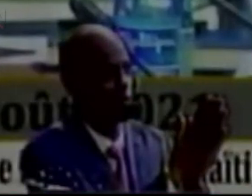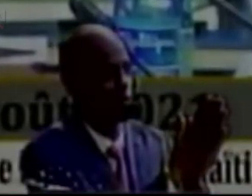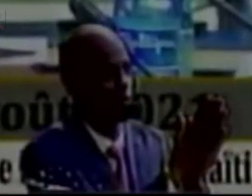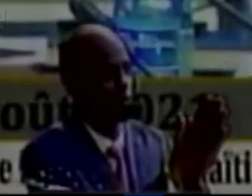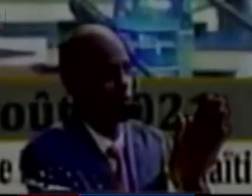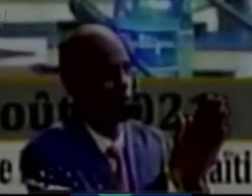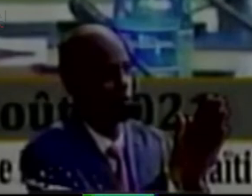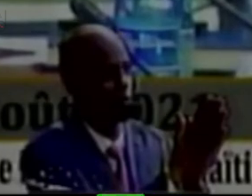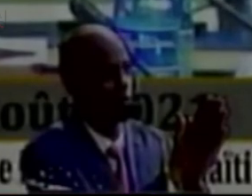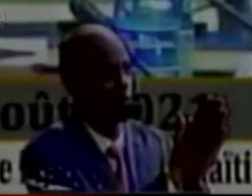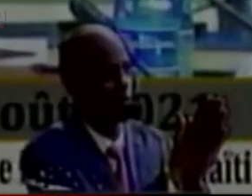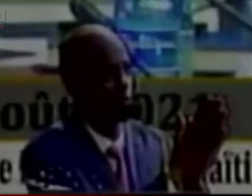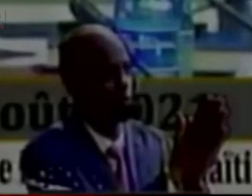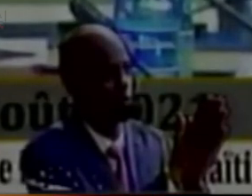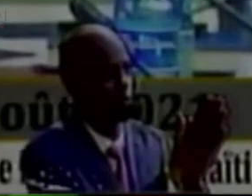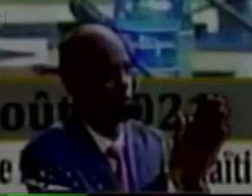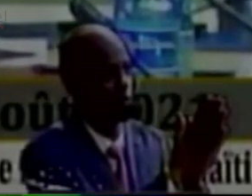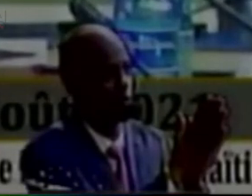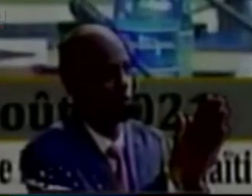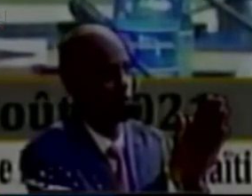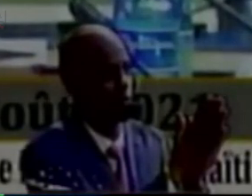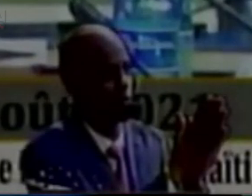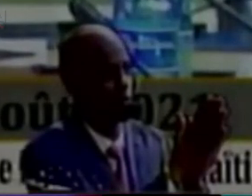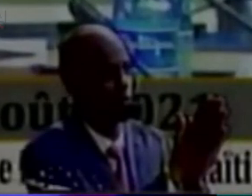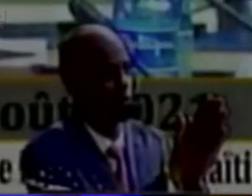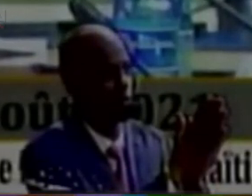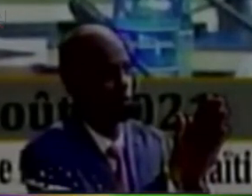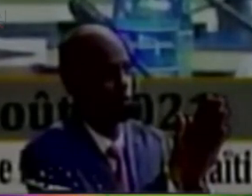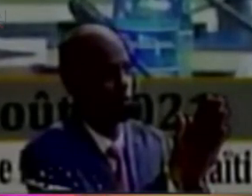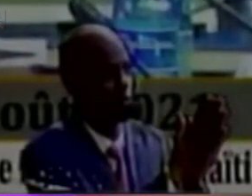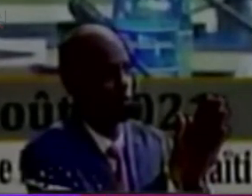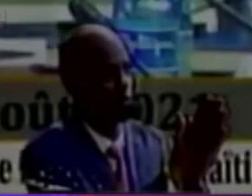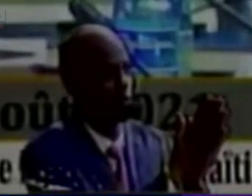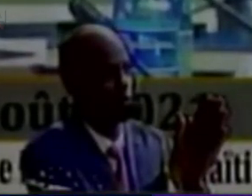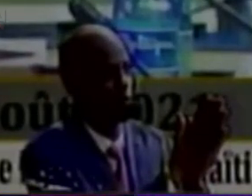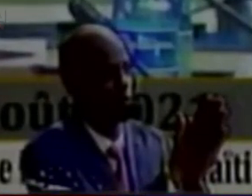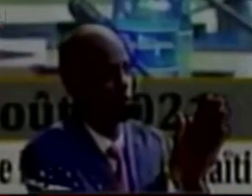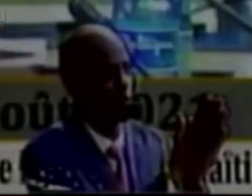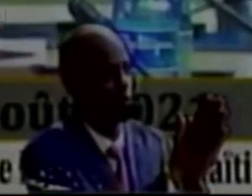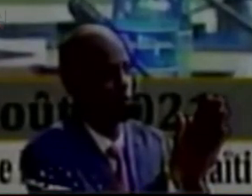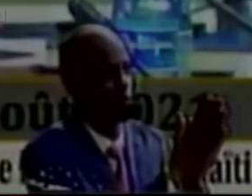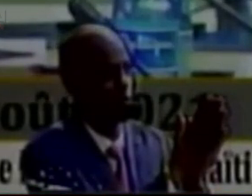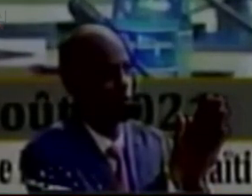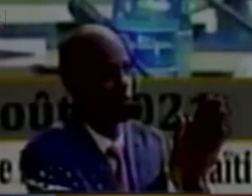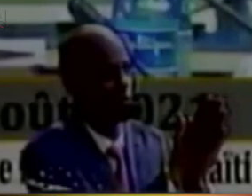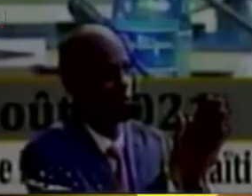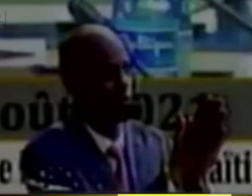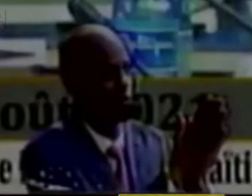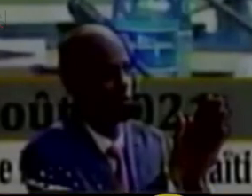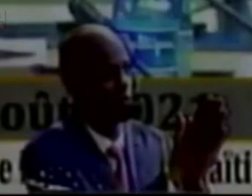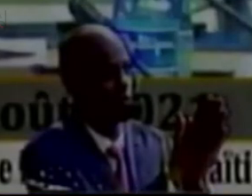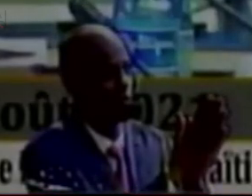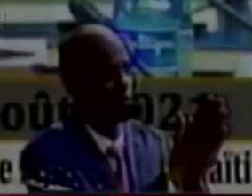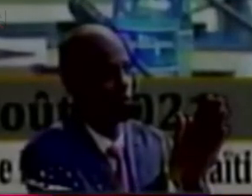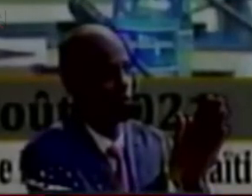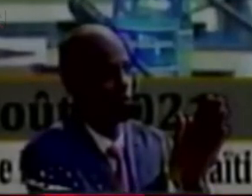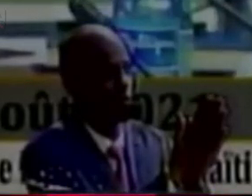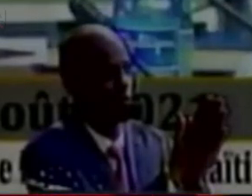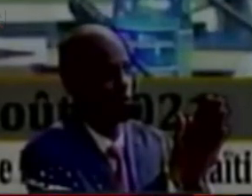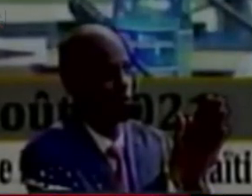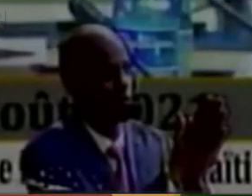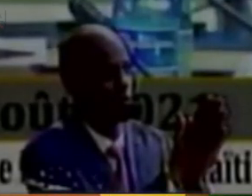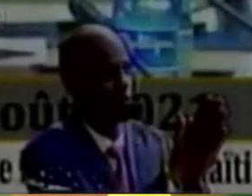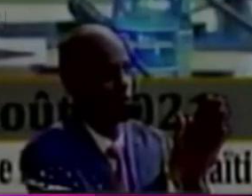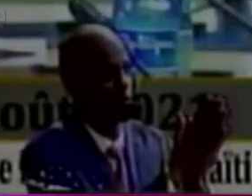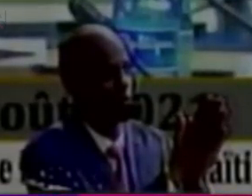confirmer par les évaluations de terrain, on estime à 1,5 milliard de dollars l'impact de cette terrible